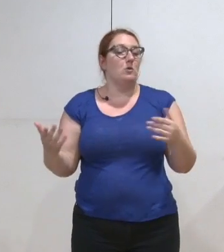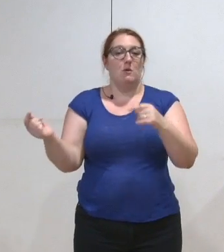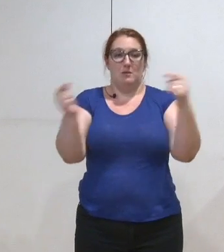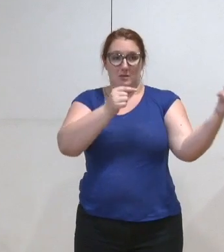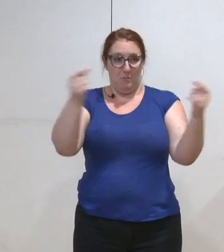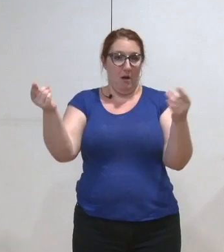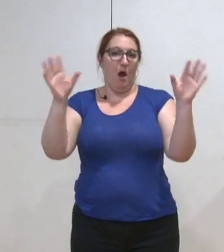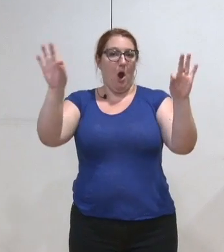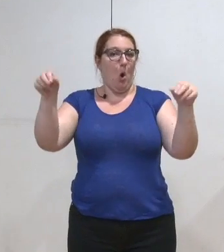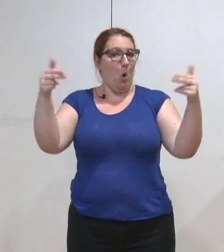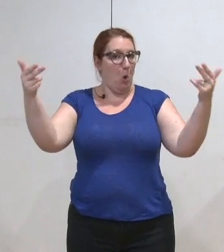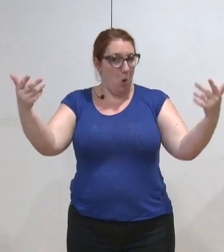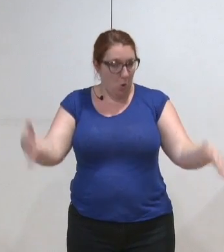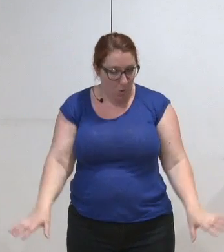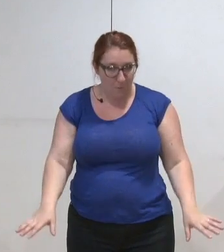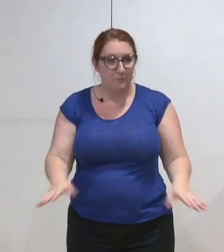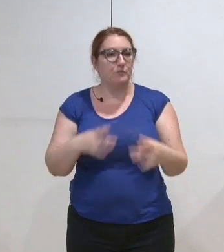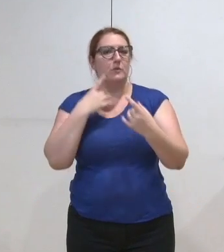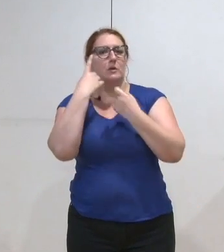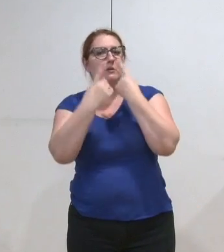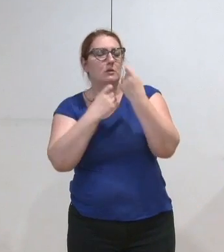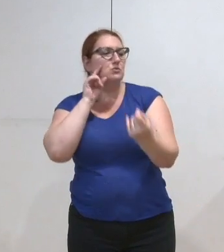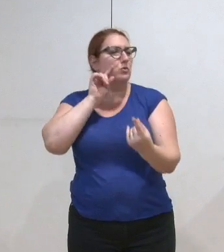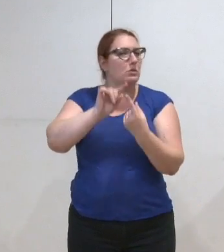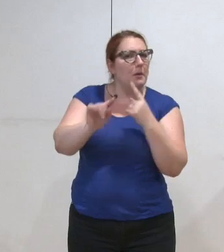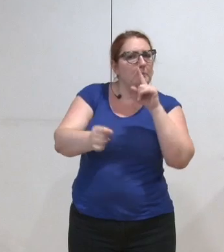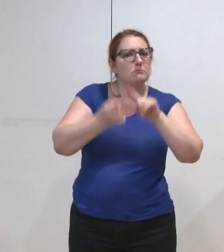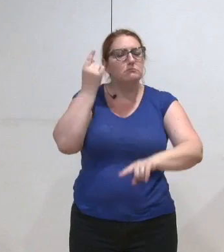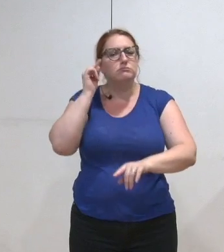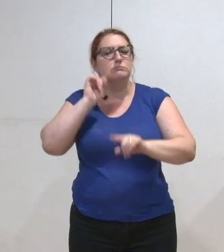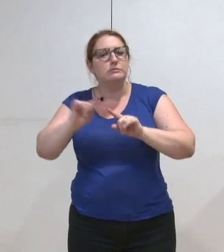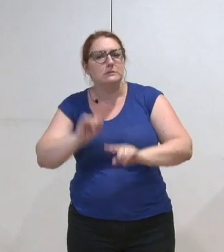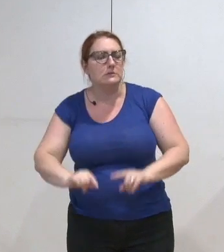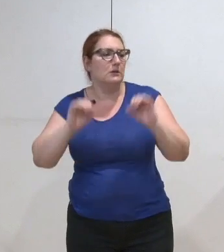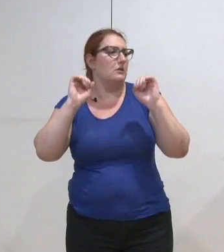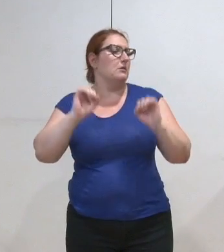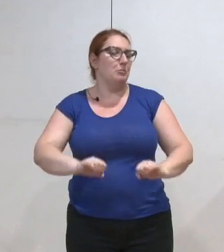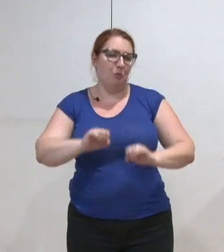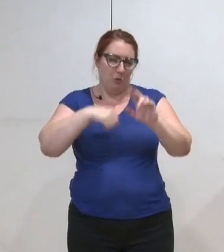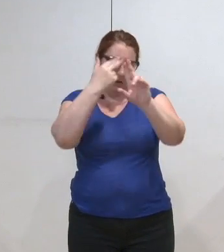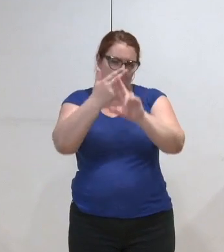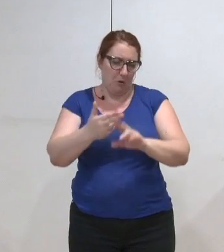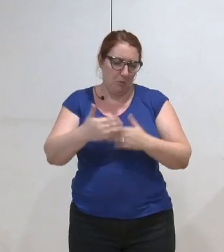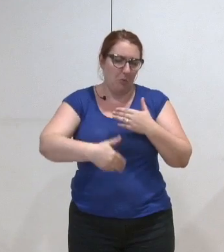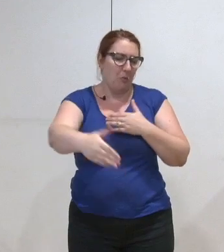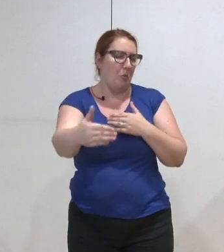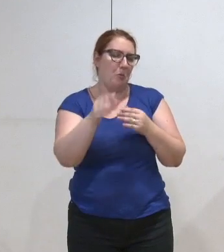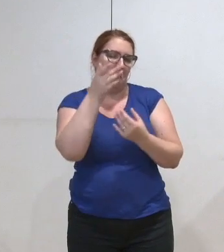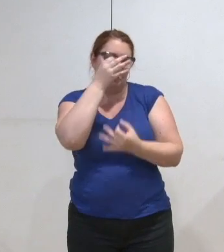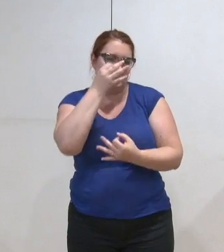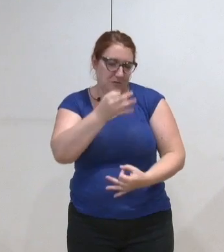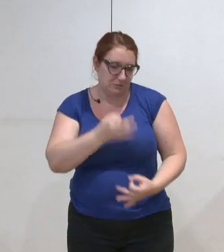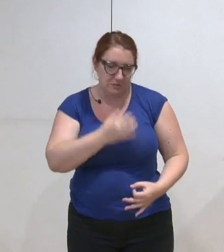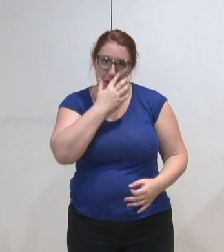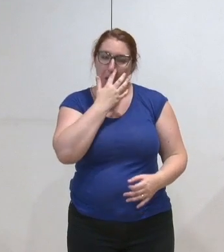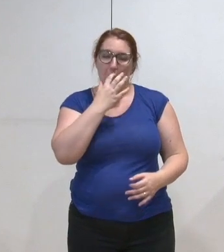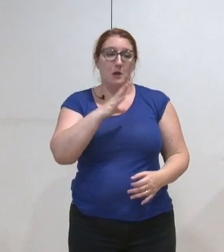clos sur les questions spécifiques elles ont été évoquées on pourra faire des réponses spécifiques sur des questions il